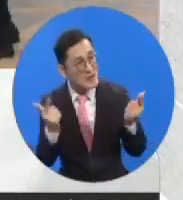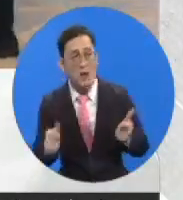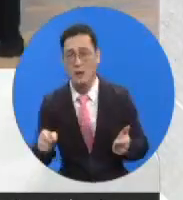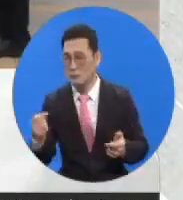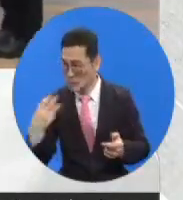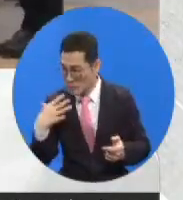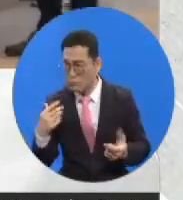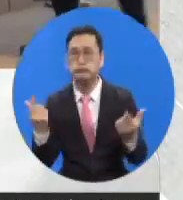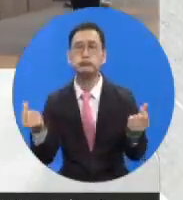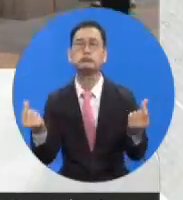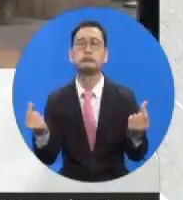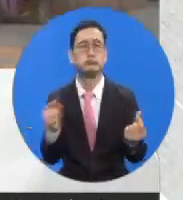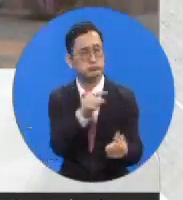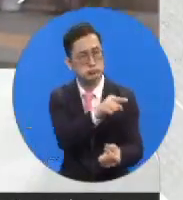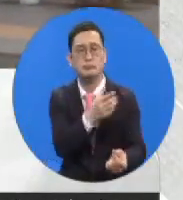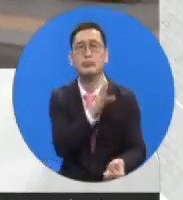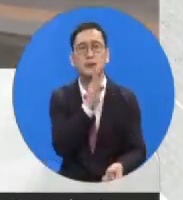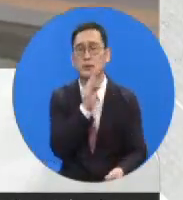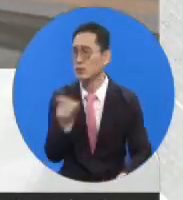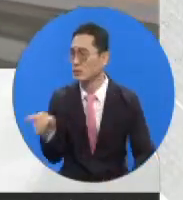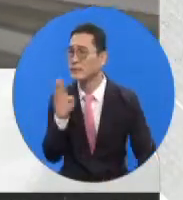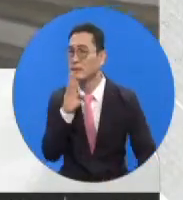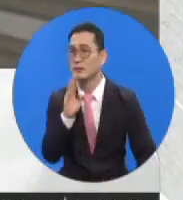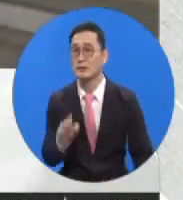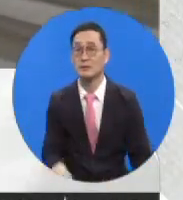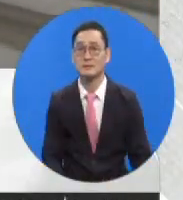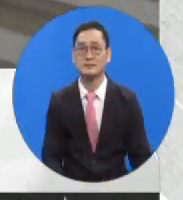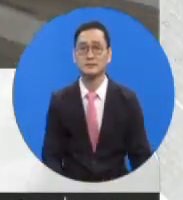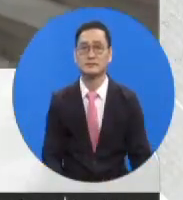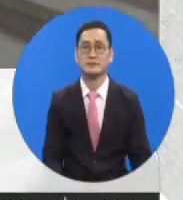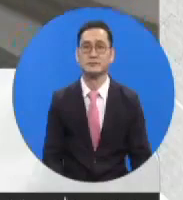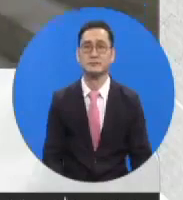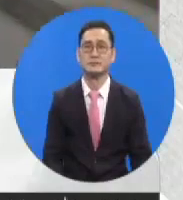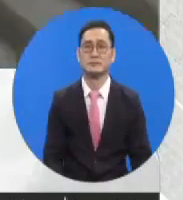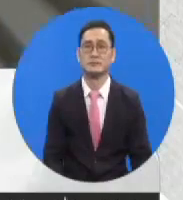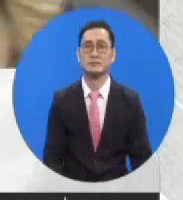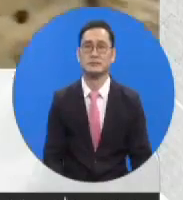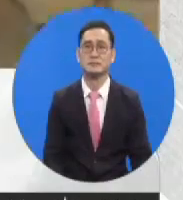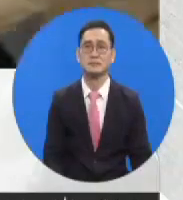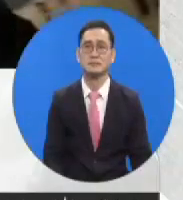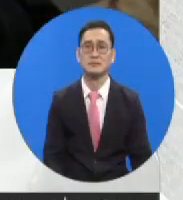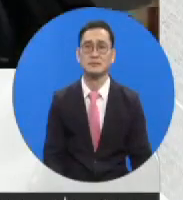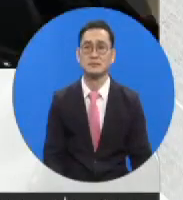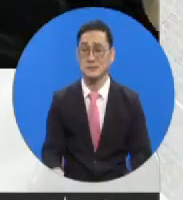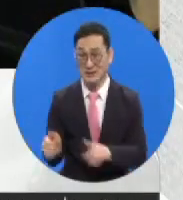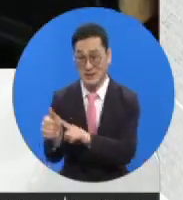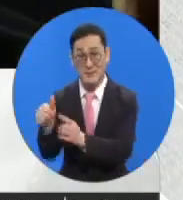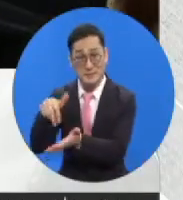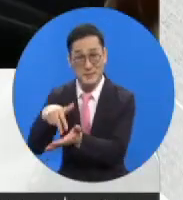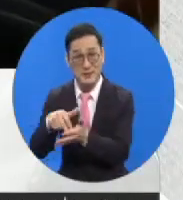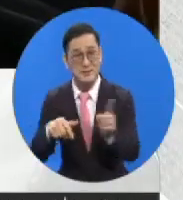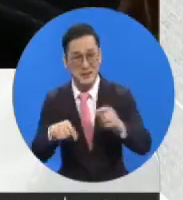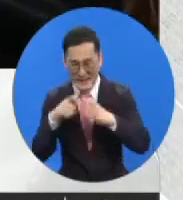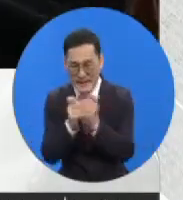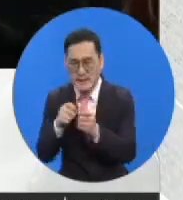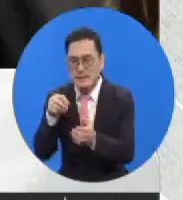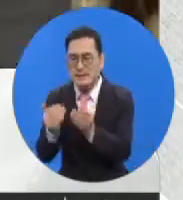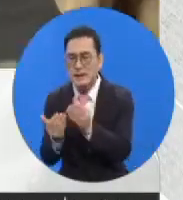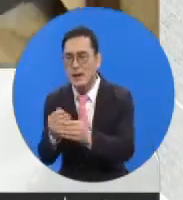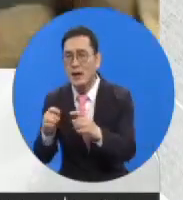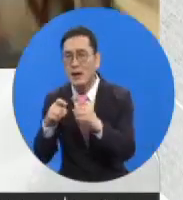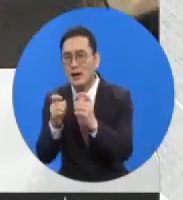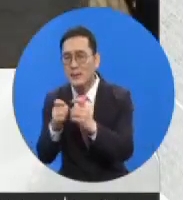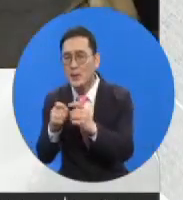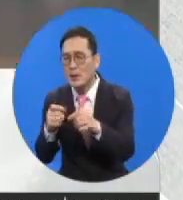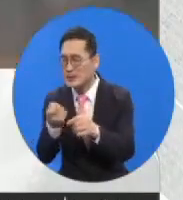윤 총장은 그 아닌 척하면서 개별 사건에 대해서도 나한테 이제 압박을 이제 넣는다. 라는 쪽에 핀트를 둔 것이고